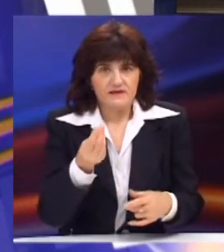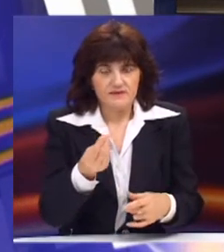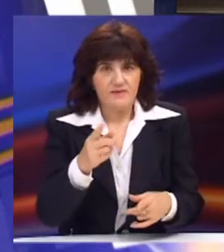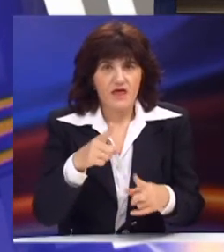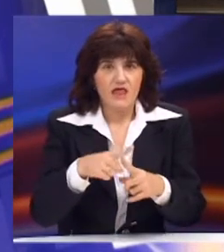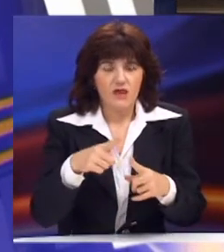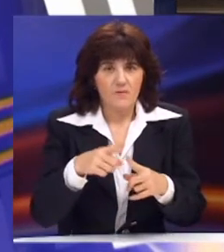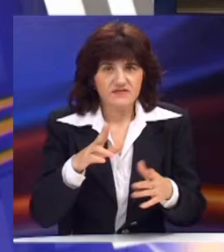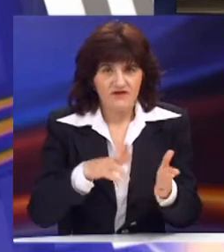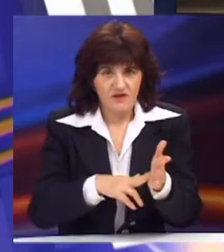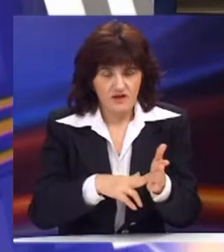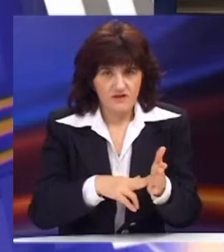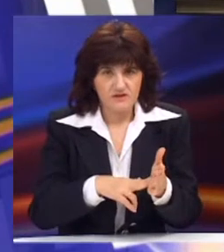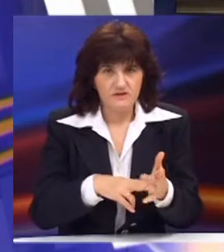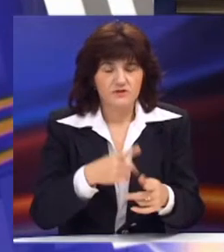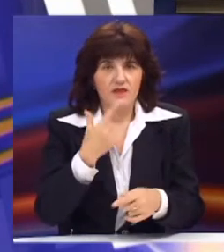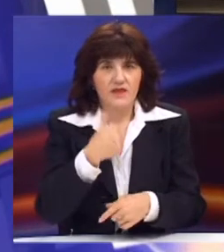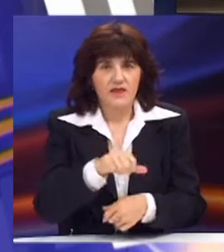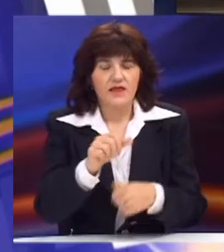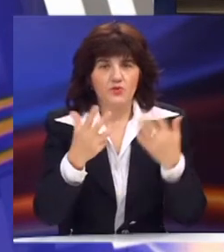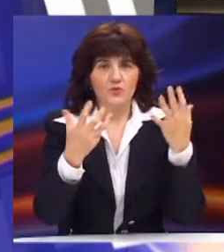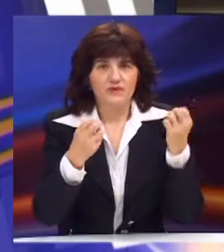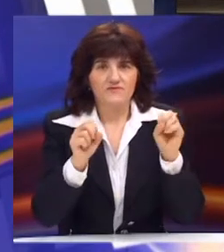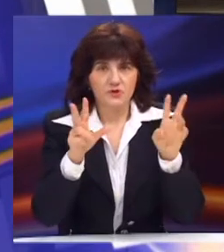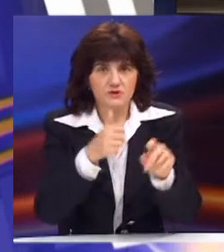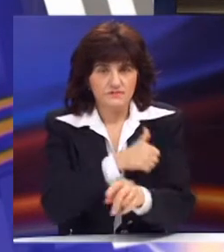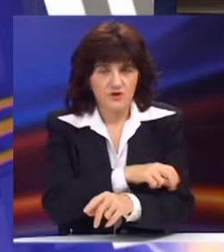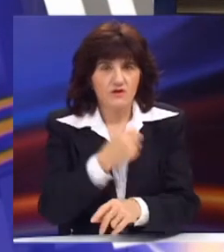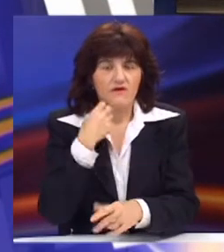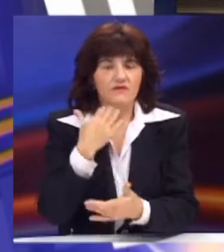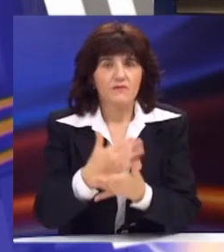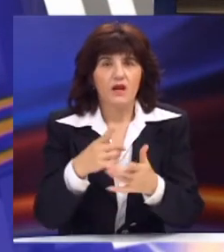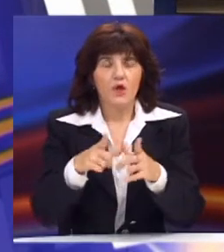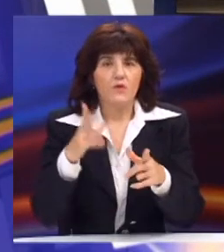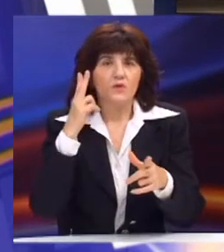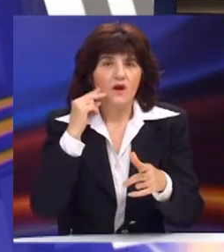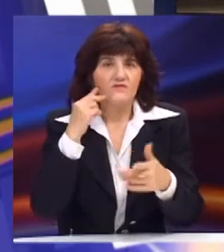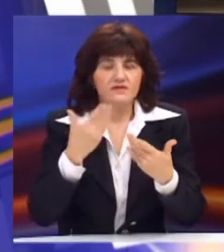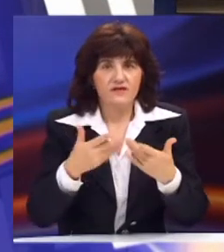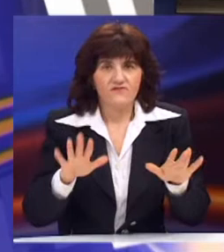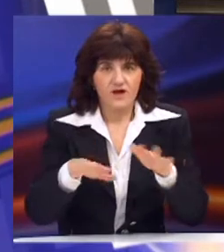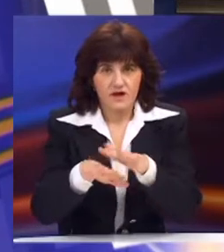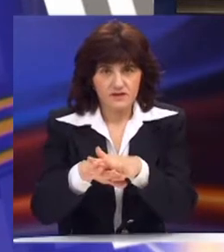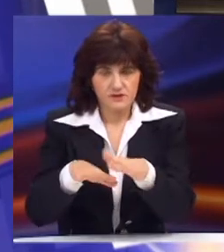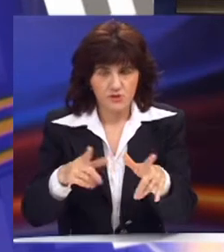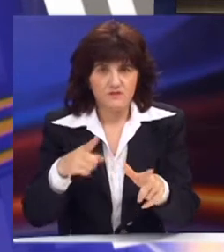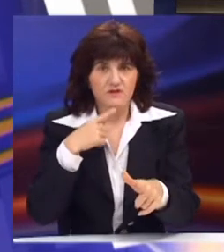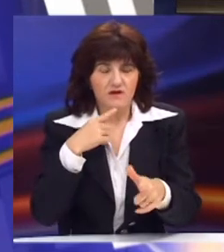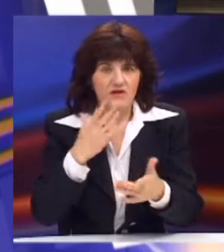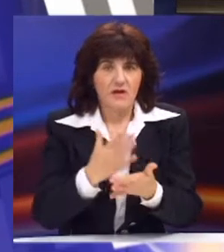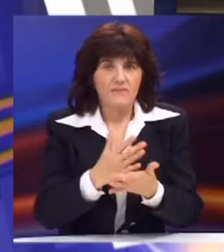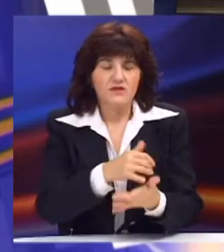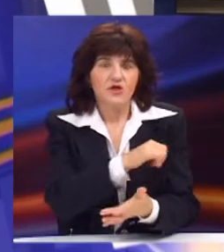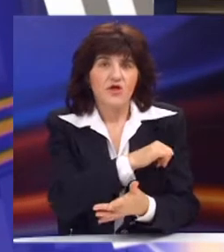akademiji povodom 25. novembra 1918. kada je u Novom Sadu Velika narodna skupština odlučila o